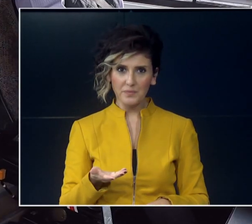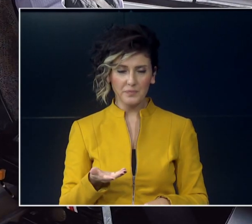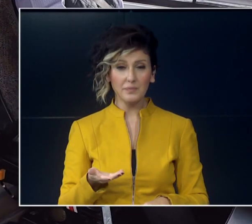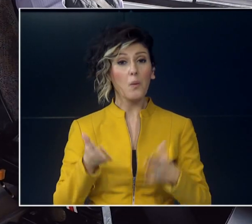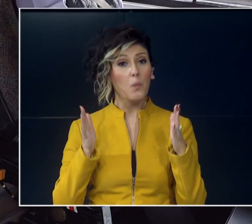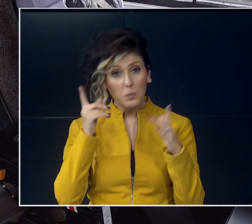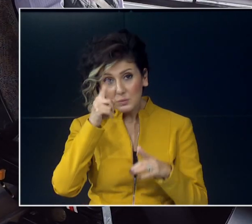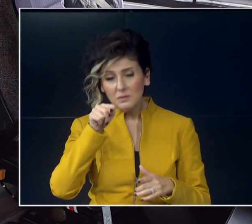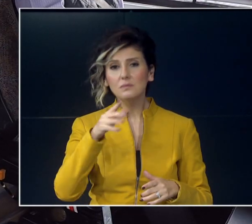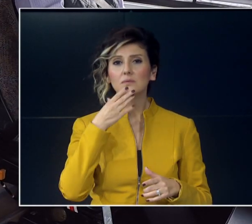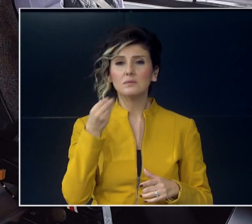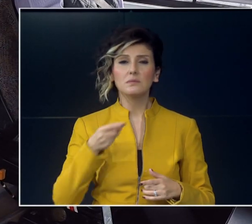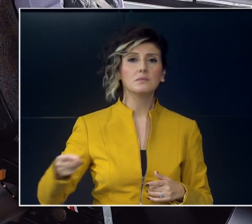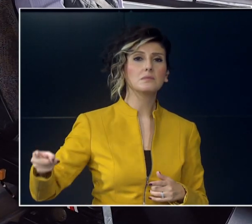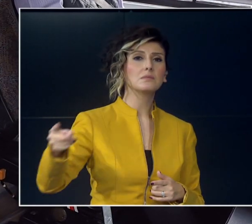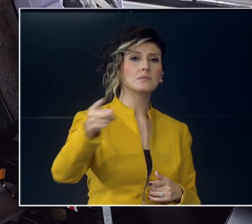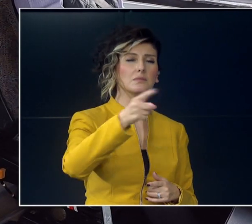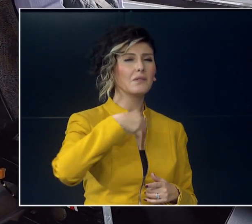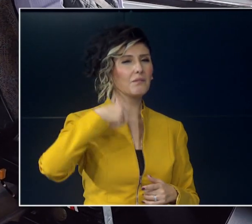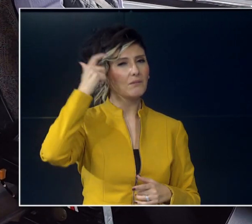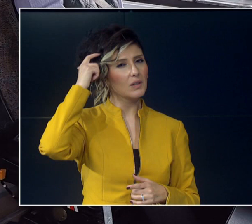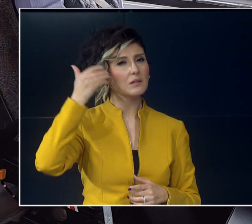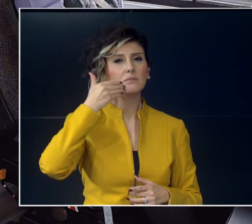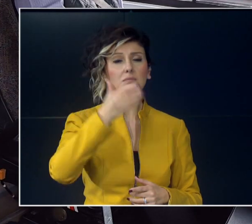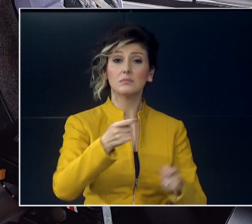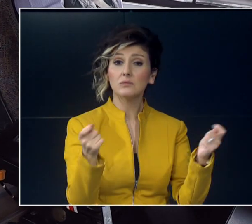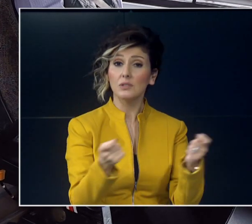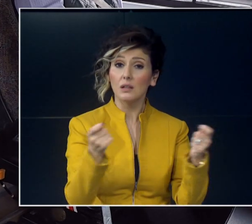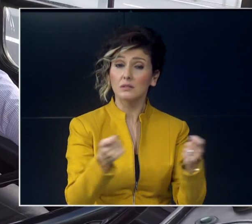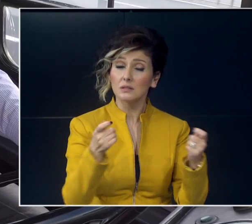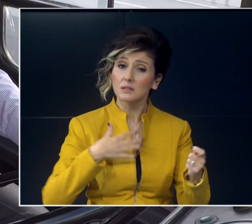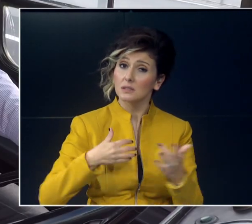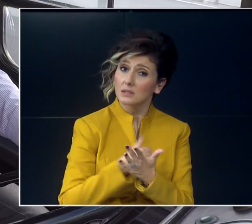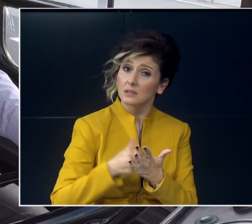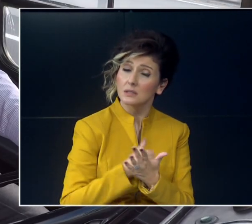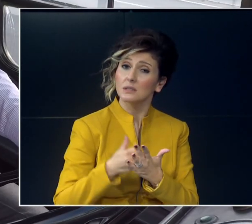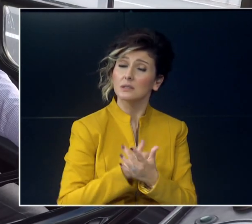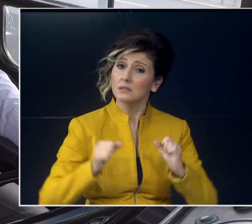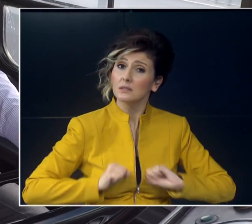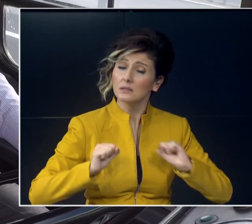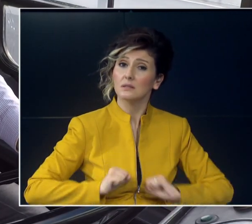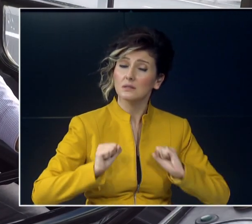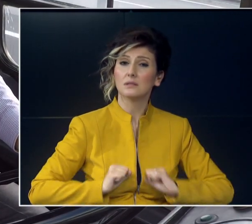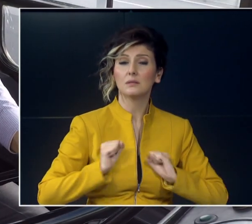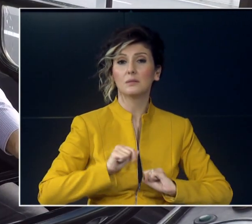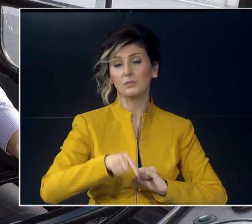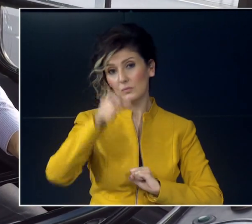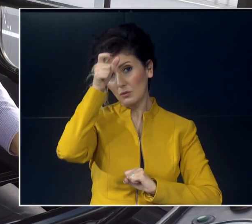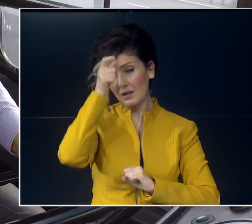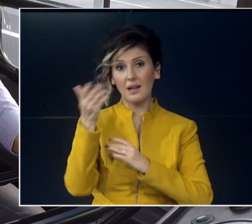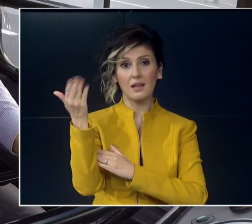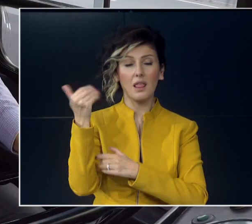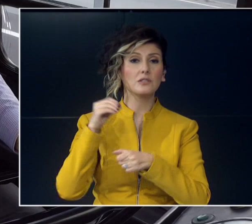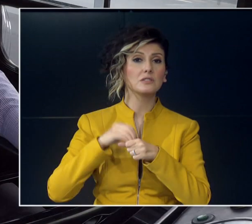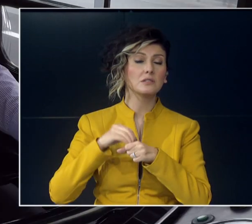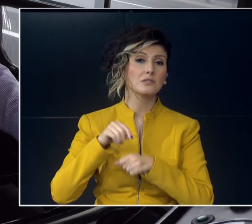için gençlerimize tavsiyemiz çalışsınlar, çabalasınlar. Bu ülkenin geleceği için, bu